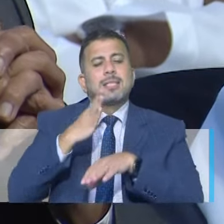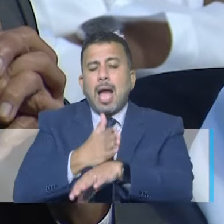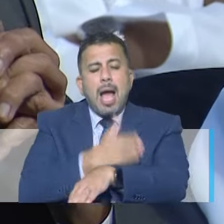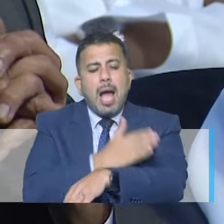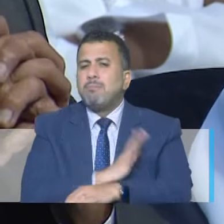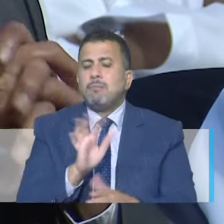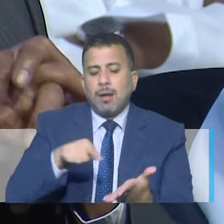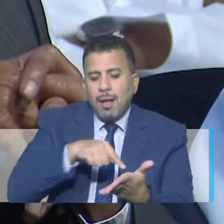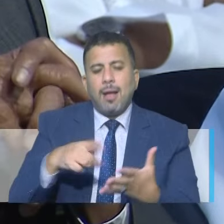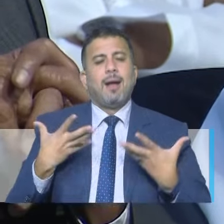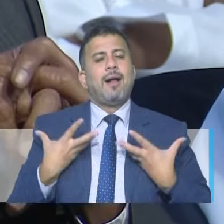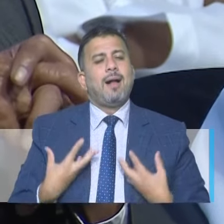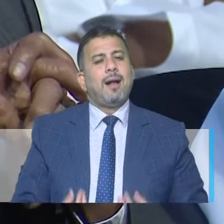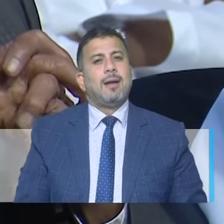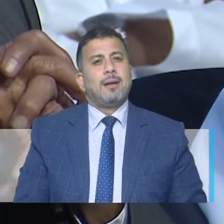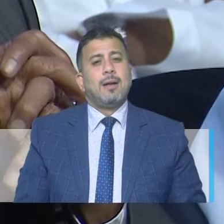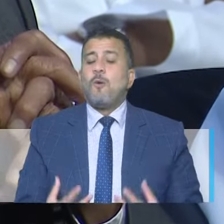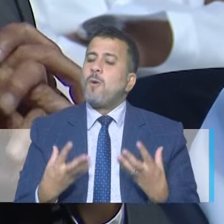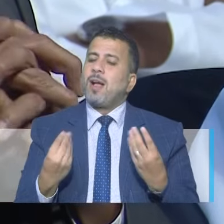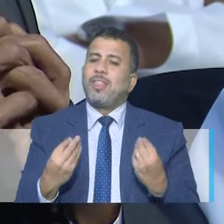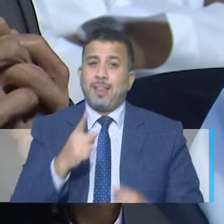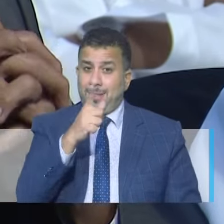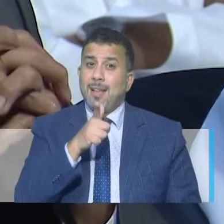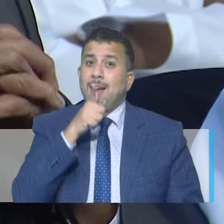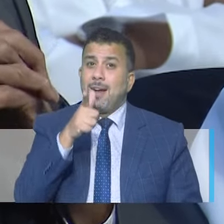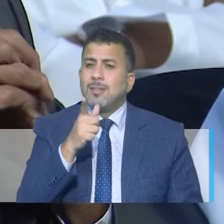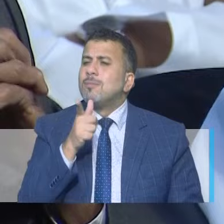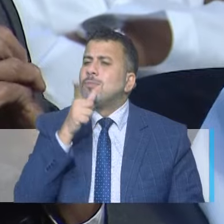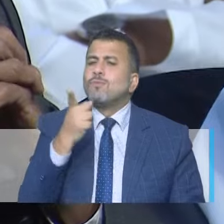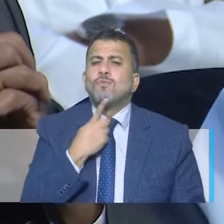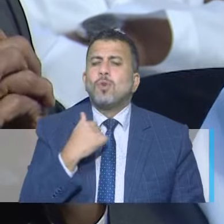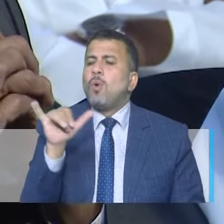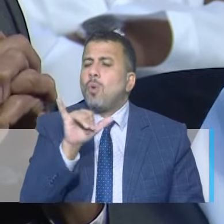الناس وكثيرا ما تردد صاحب الحاج